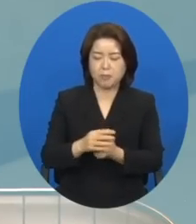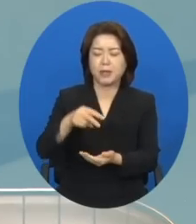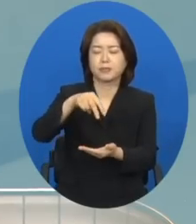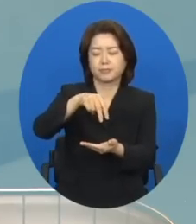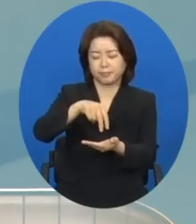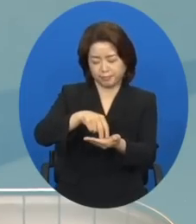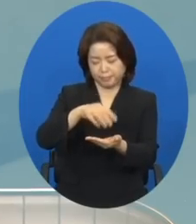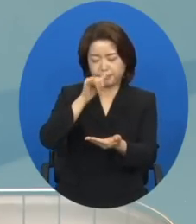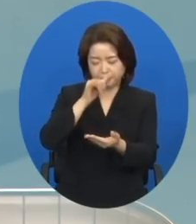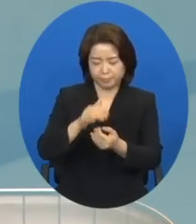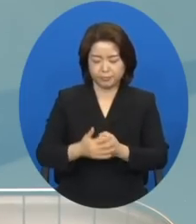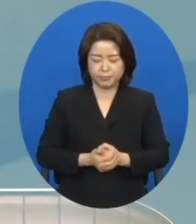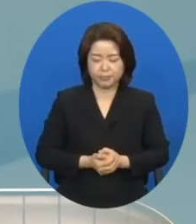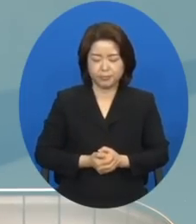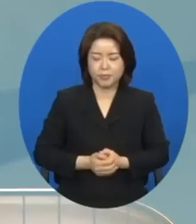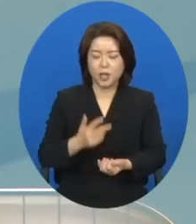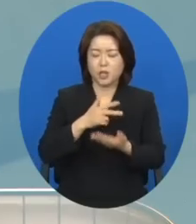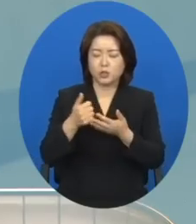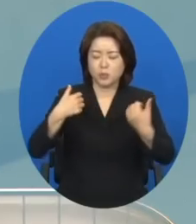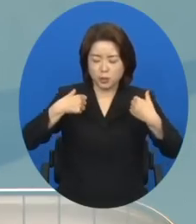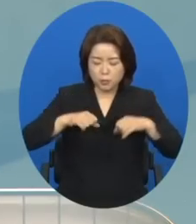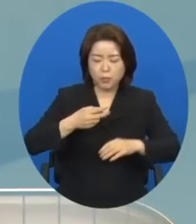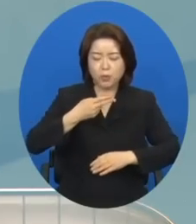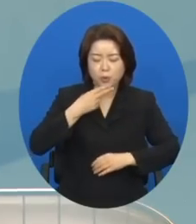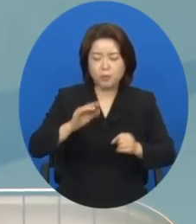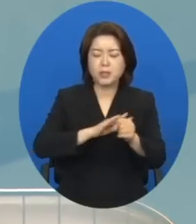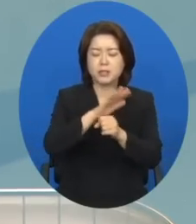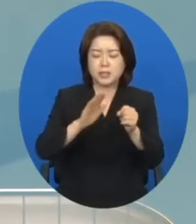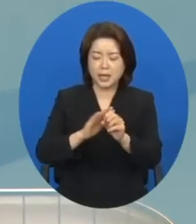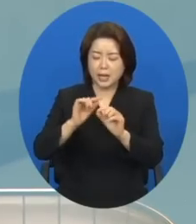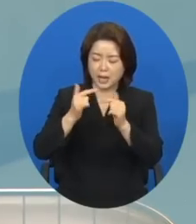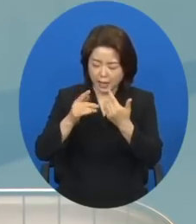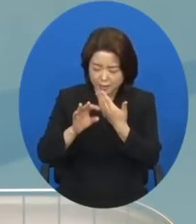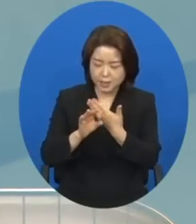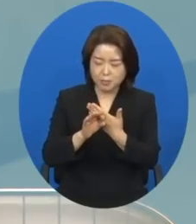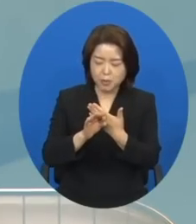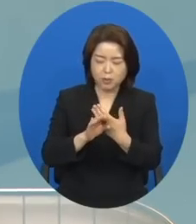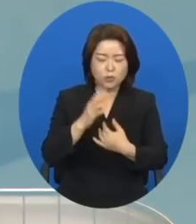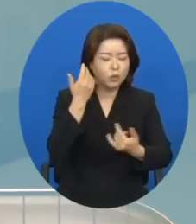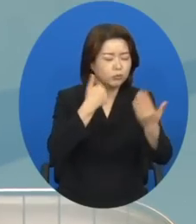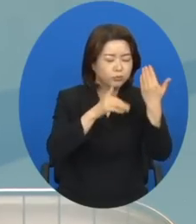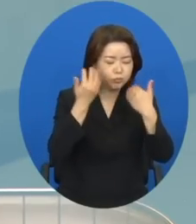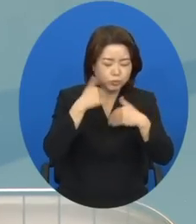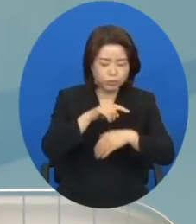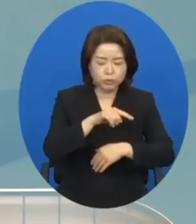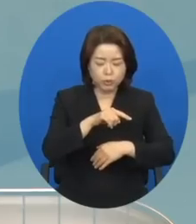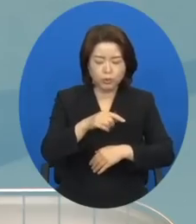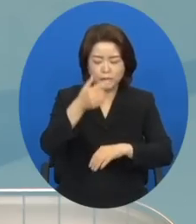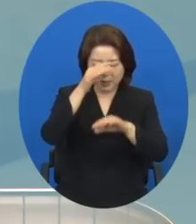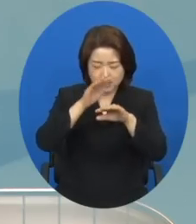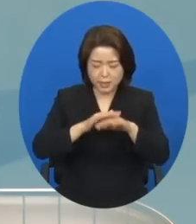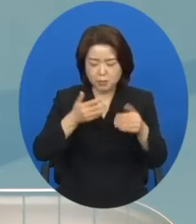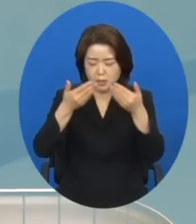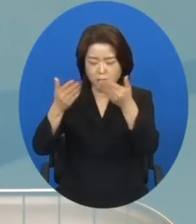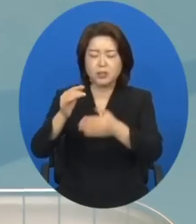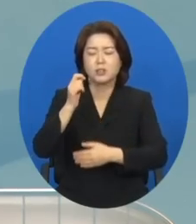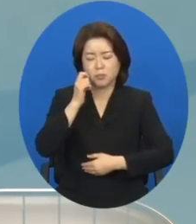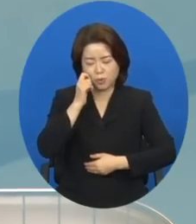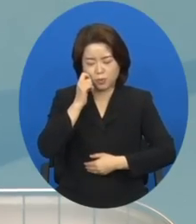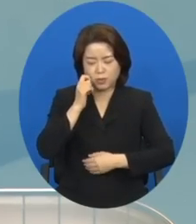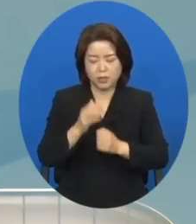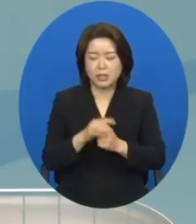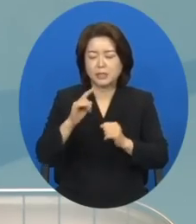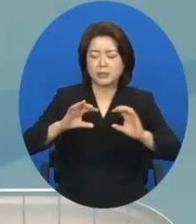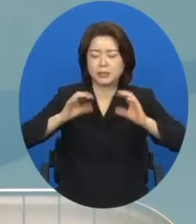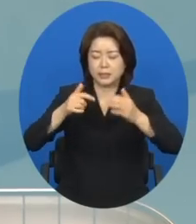섰습니다. 주님의 그 포기하지 않는 사랑이 아니었더라면 어느 한 사람도 이렇게 예배할 수 없고 또한 그 나라에